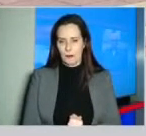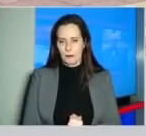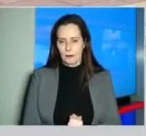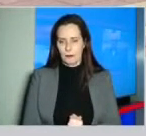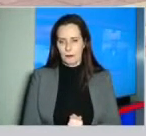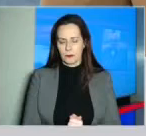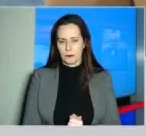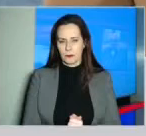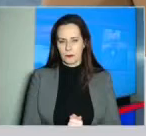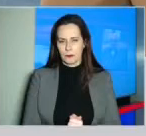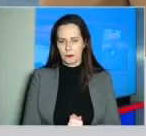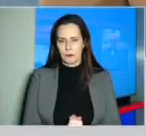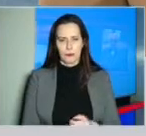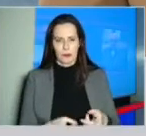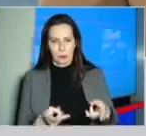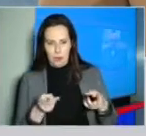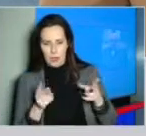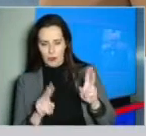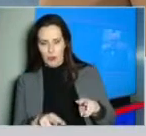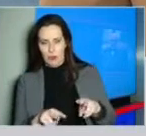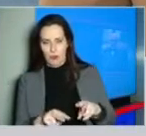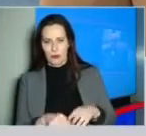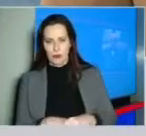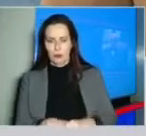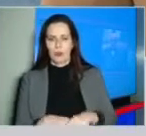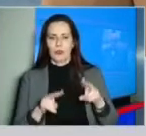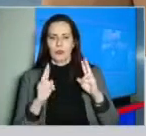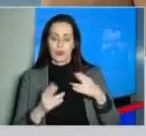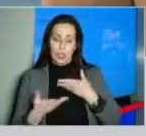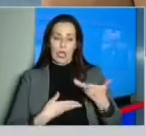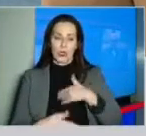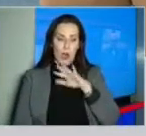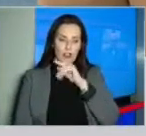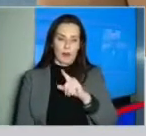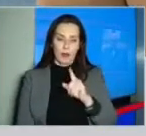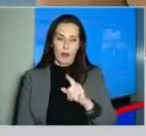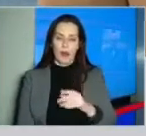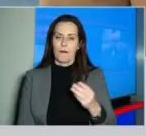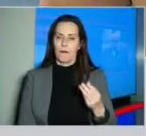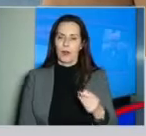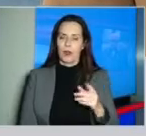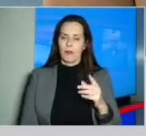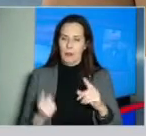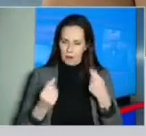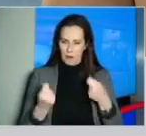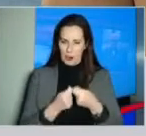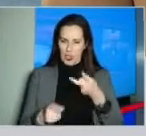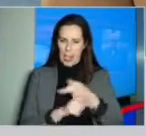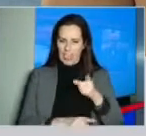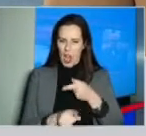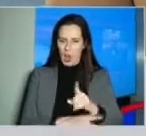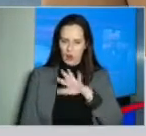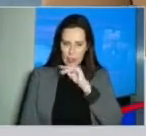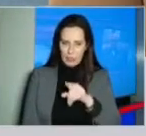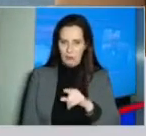כן, אפשר לקוות שהם... כן, התייחסו לזה. אבל לעניין עצמו... טוב. לעניין